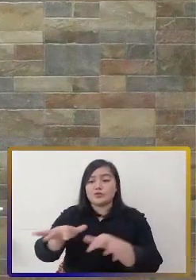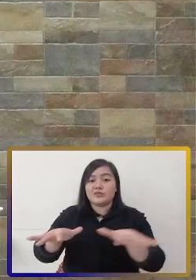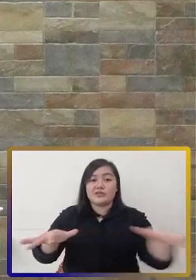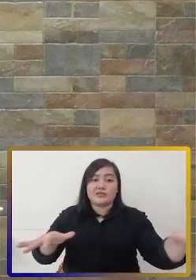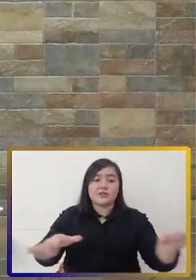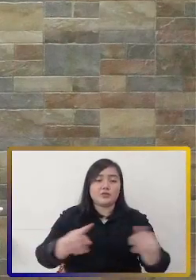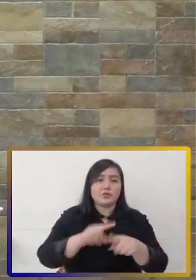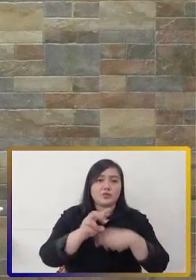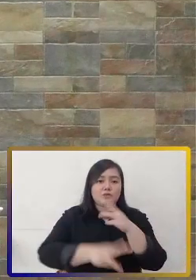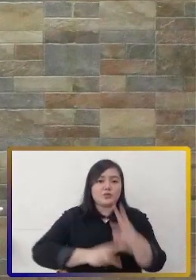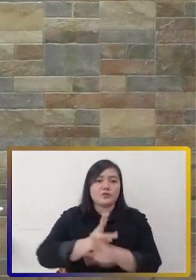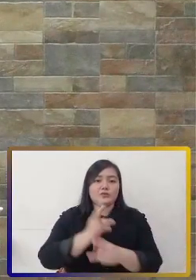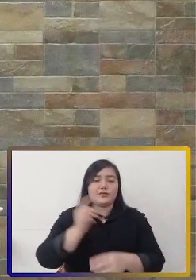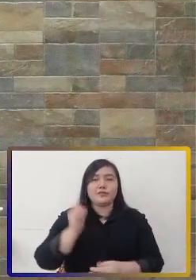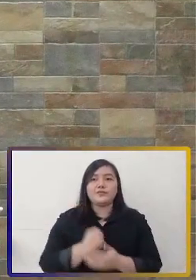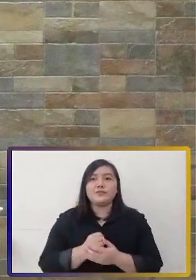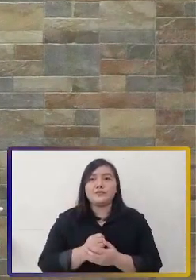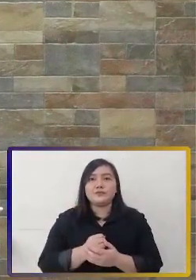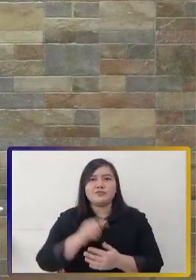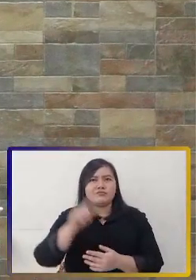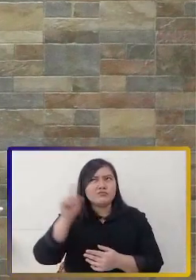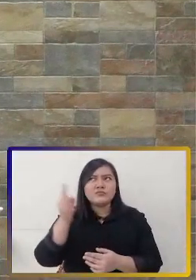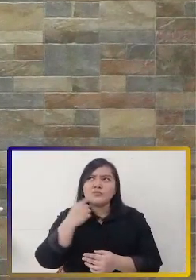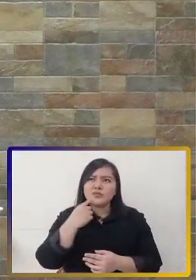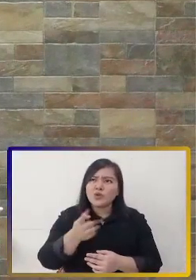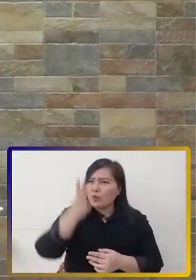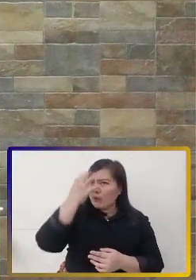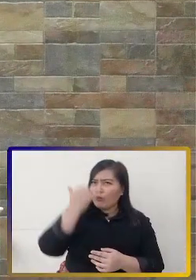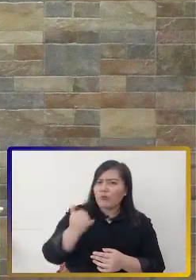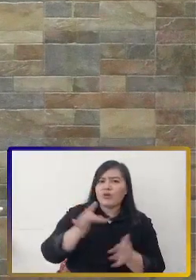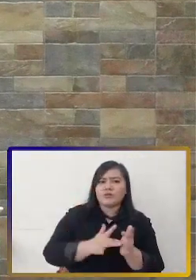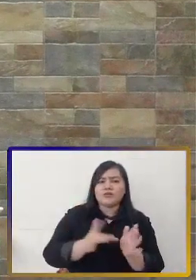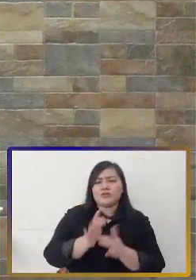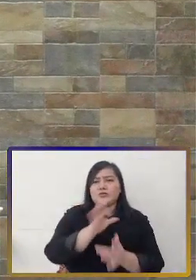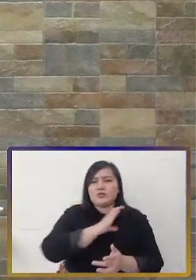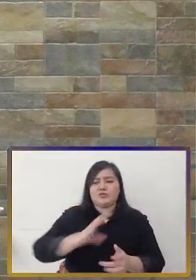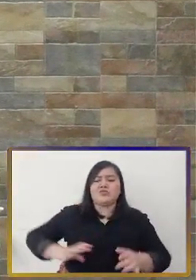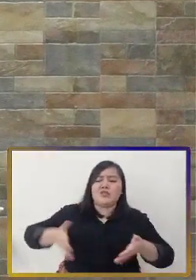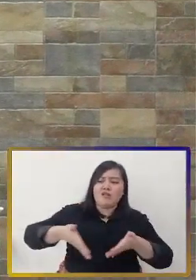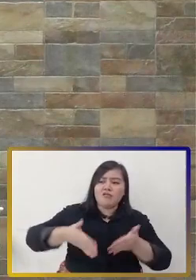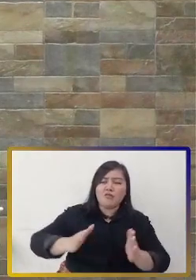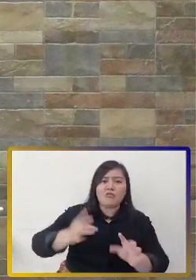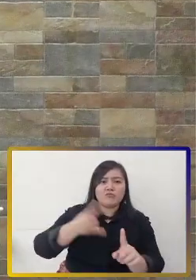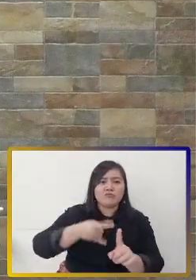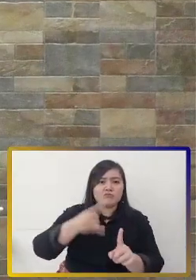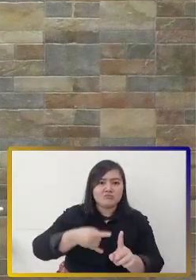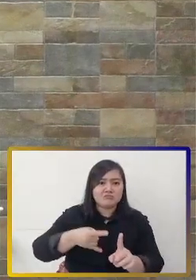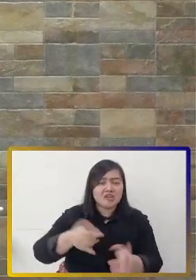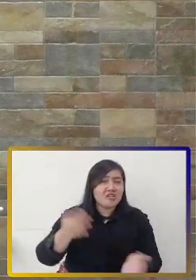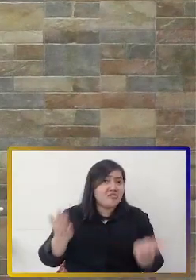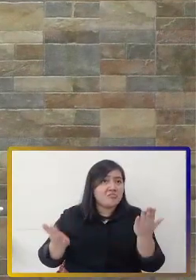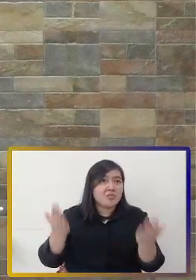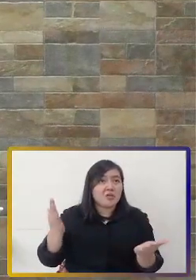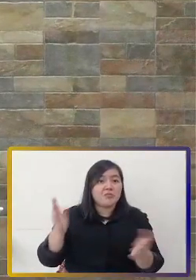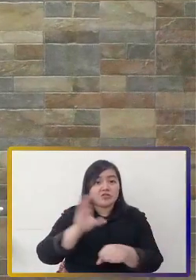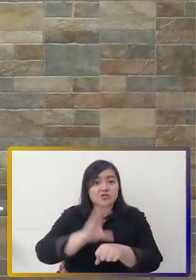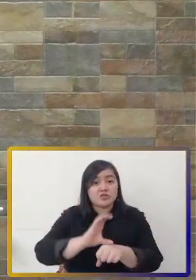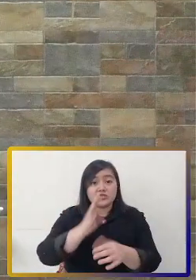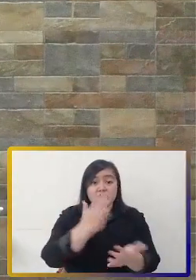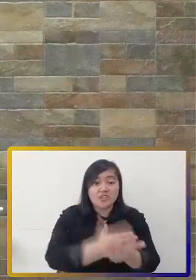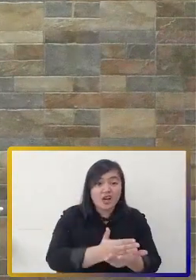nangyari pinahintulutan ng Panginoon? Eh, hindi magandang bagay yun para sa kanyang iglesia. Maaaring mahinto ang kanyang iglesia